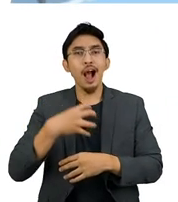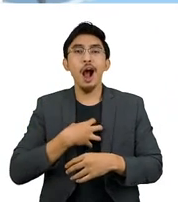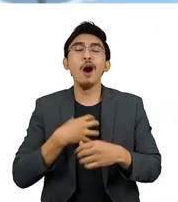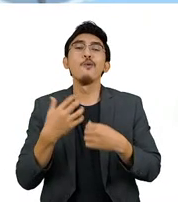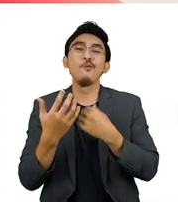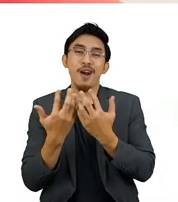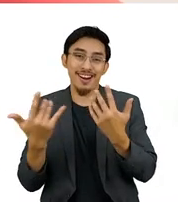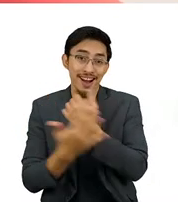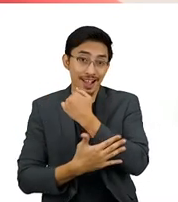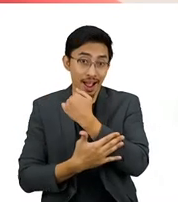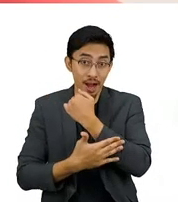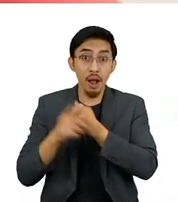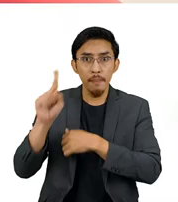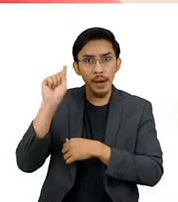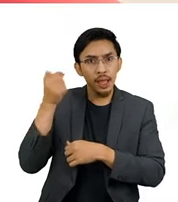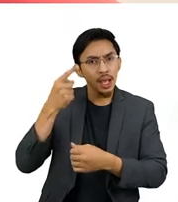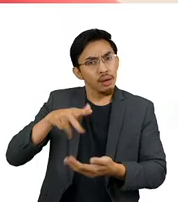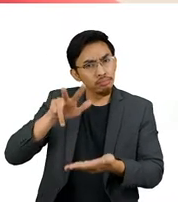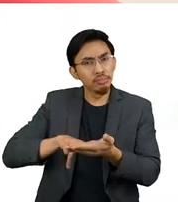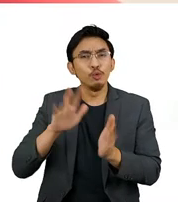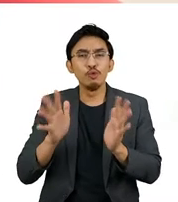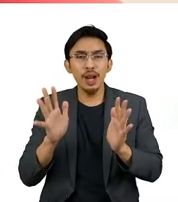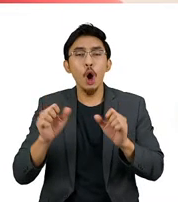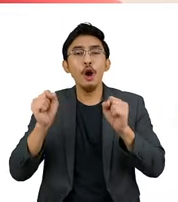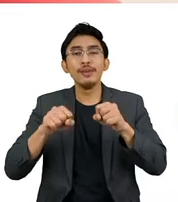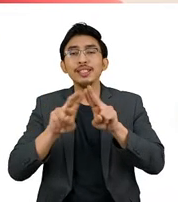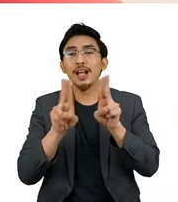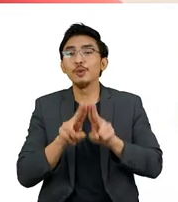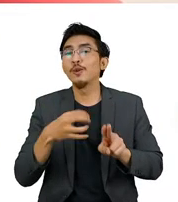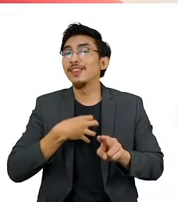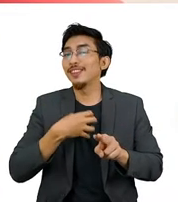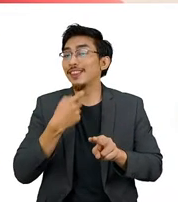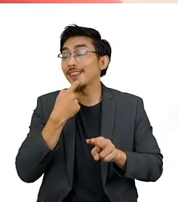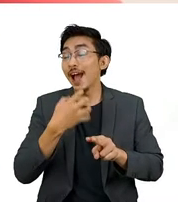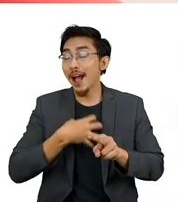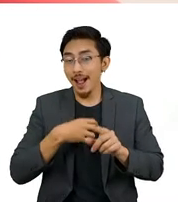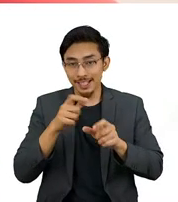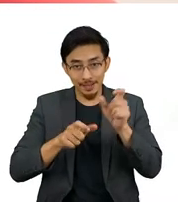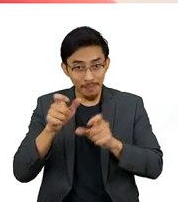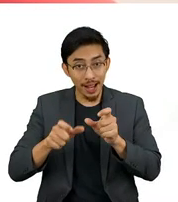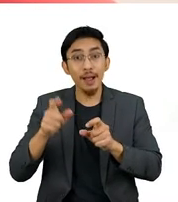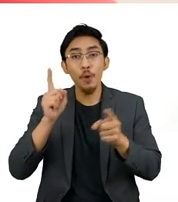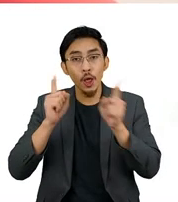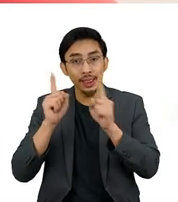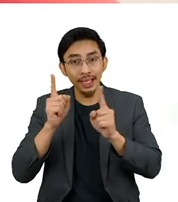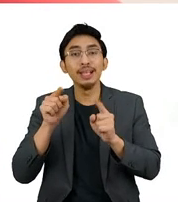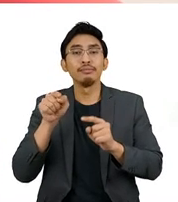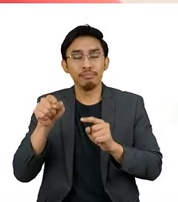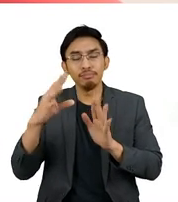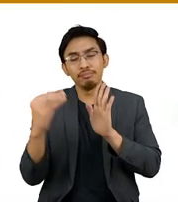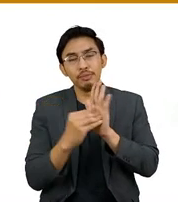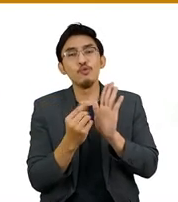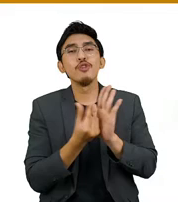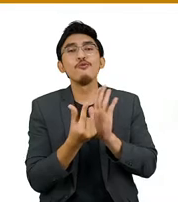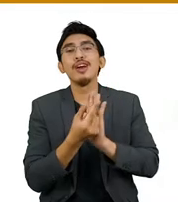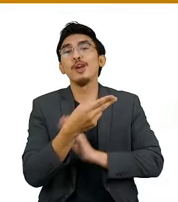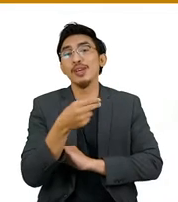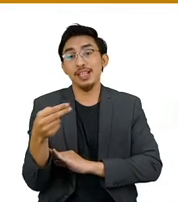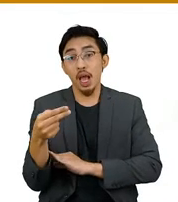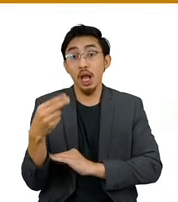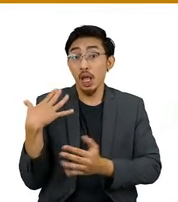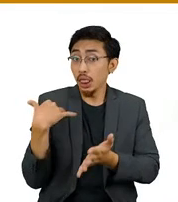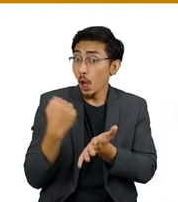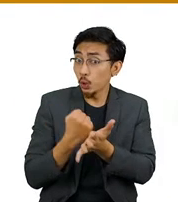kepada negara Apalagi kan sudah meratifikasi konvensi internasional tentang hak-hak sipil dan politik ke dalam undang-undang di Indonesia